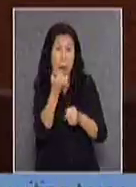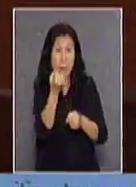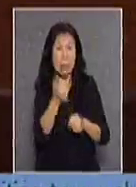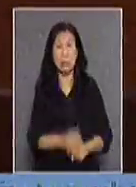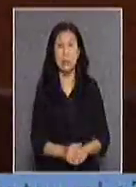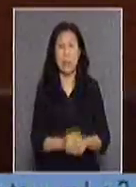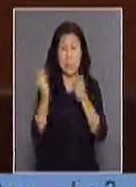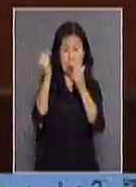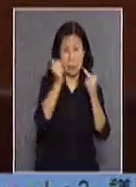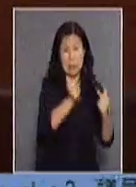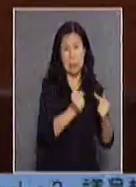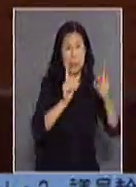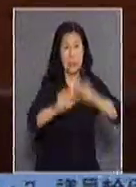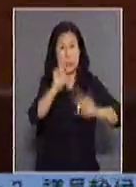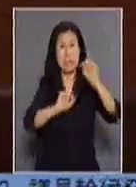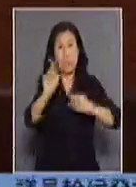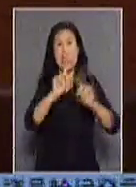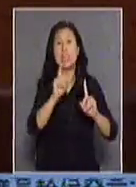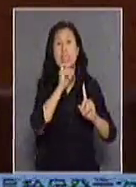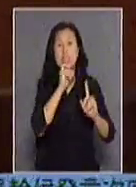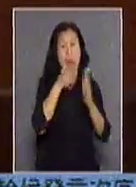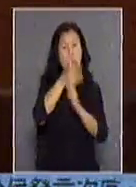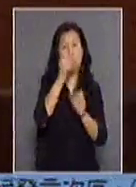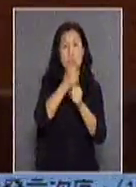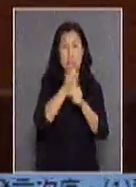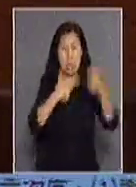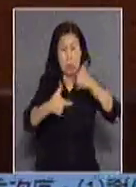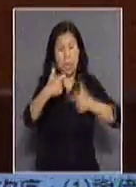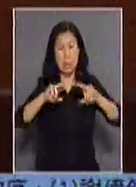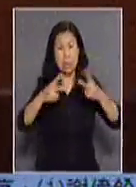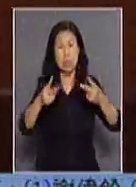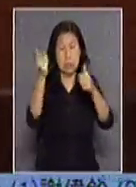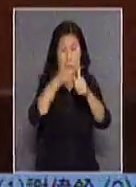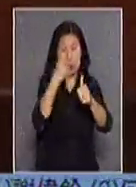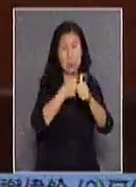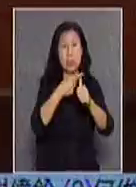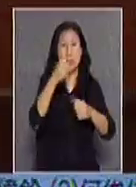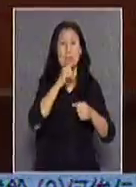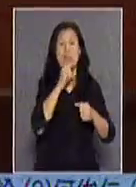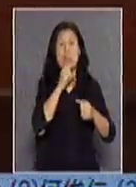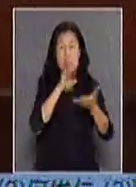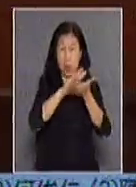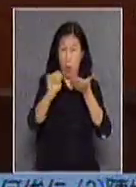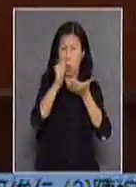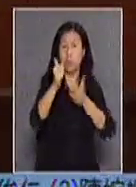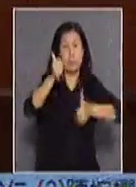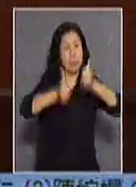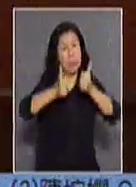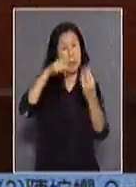一向標榜自由市場的香港，經濟要發展首要是製造良性的競爭環